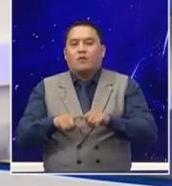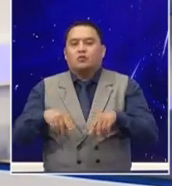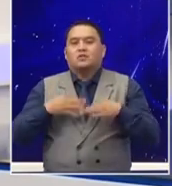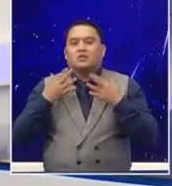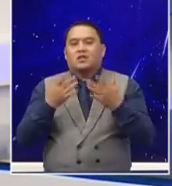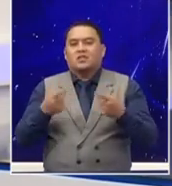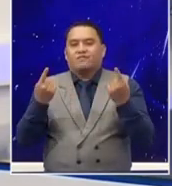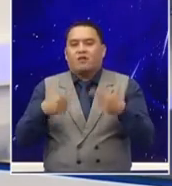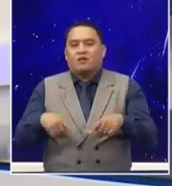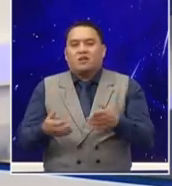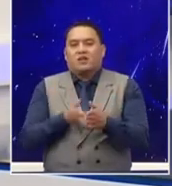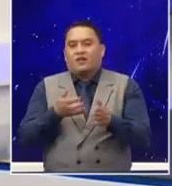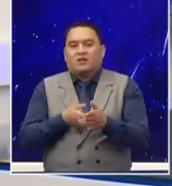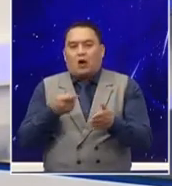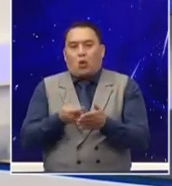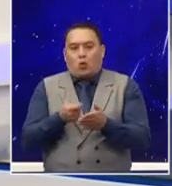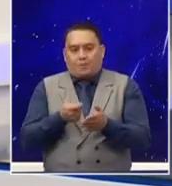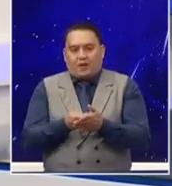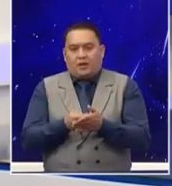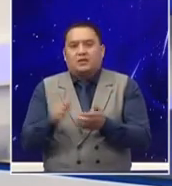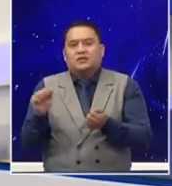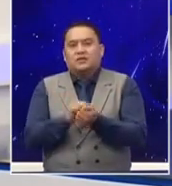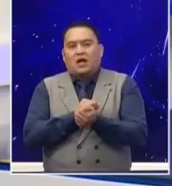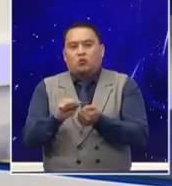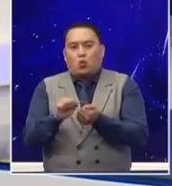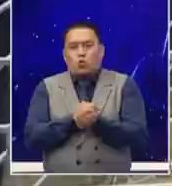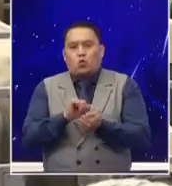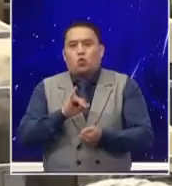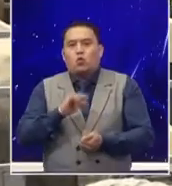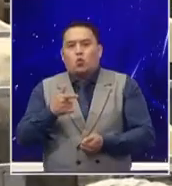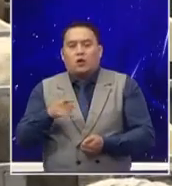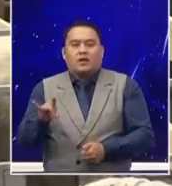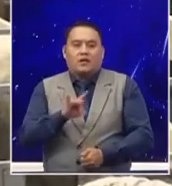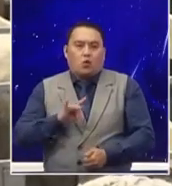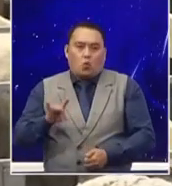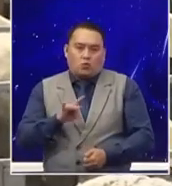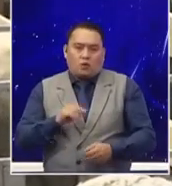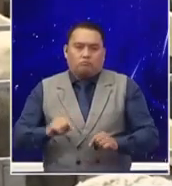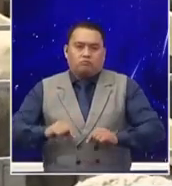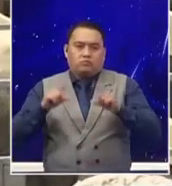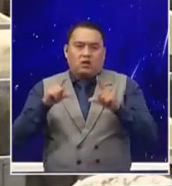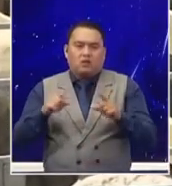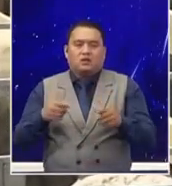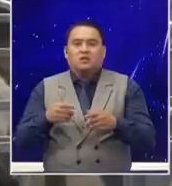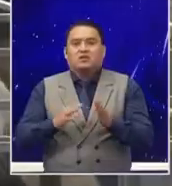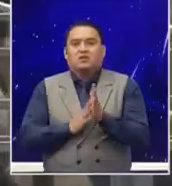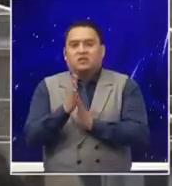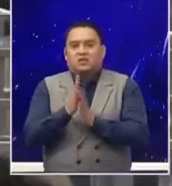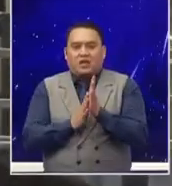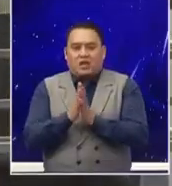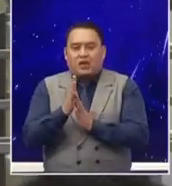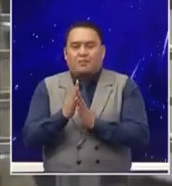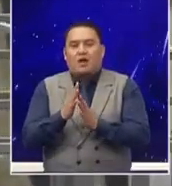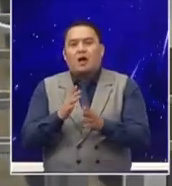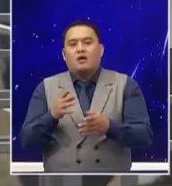спроса, инфляция и нехватка кормов. Из-за засухи пострадали в основном южные регионы, где и произошло подорожание сена и злаковых культур.